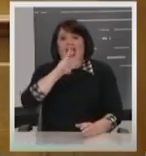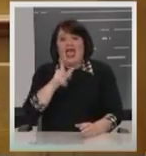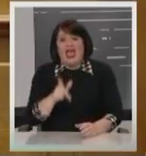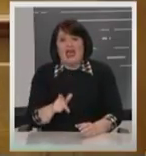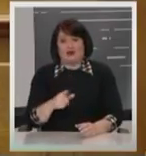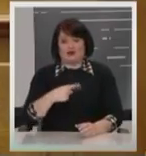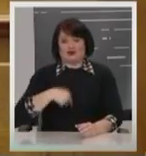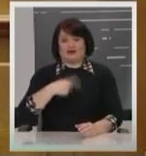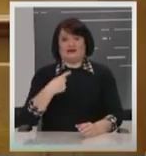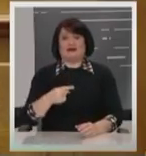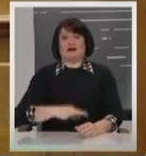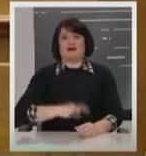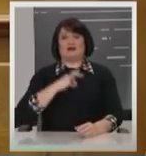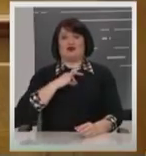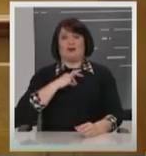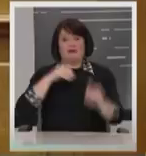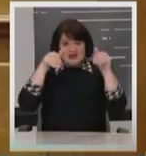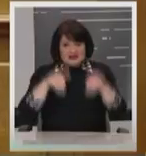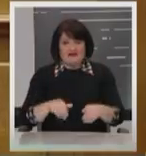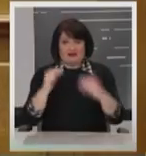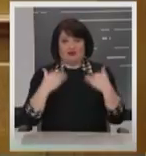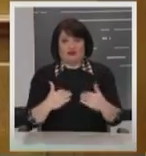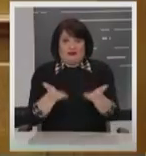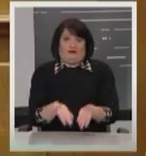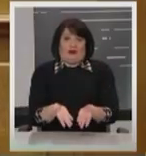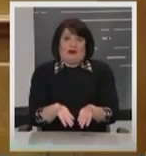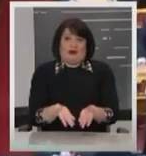φερθείτε με αξιοπρέπεια. Σεβαστείτε το Κοινοβούλιο.